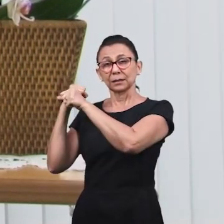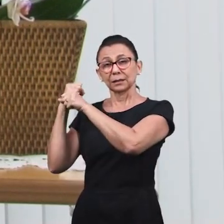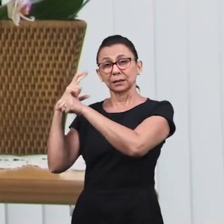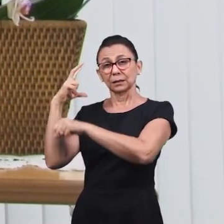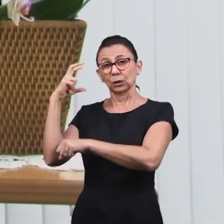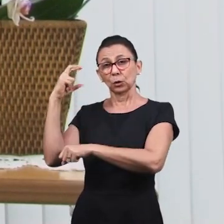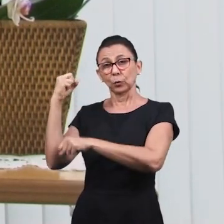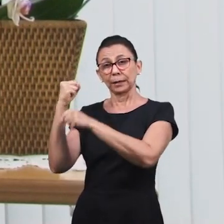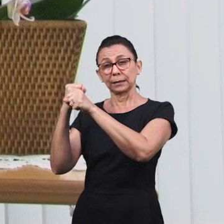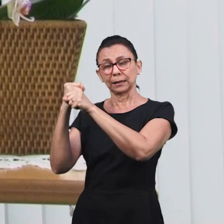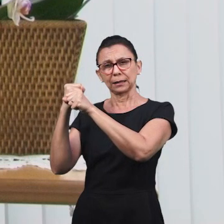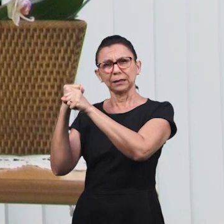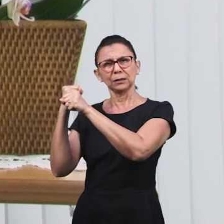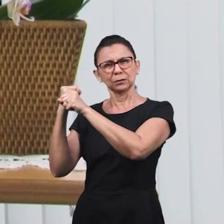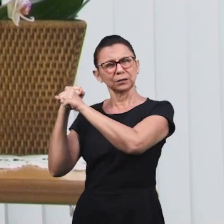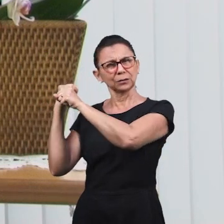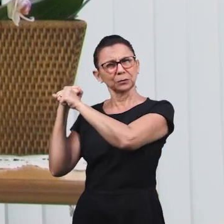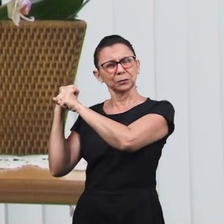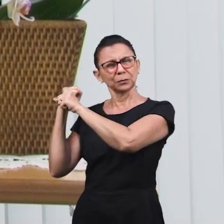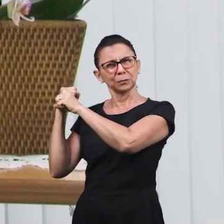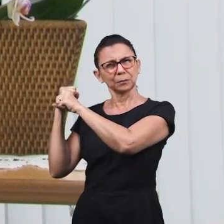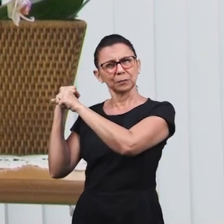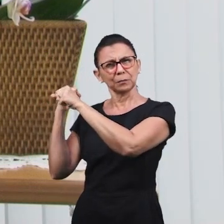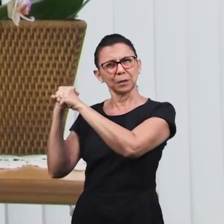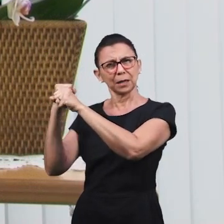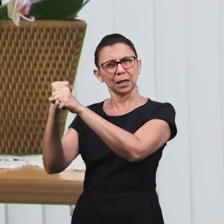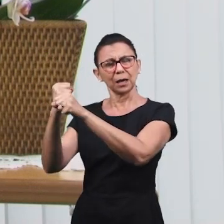y a 50 ans,